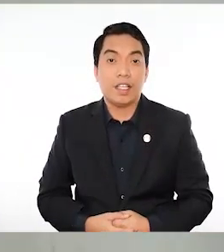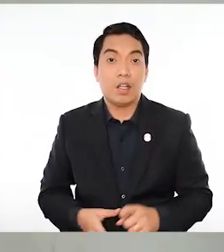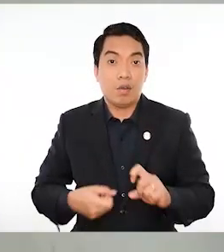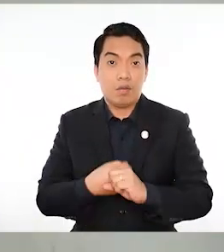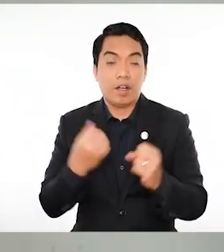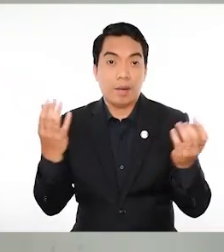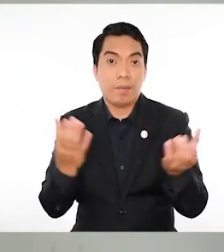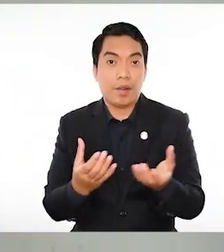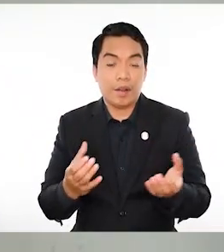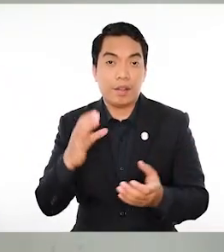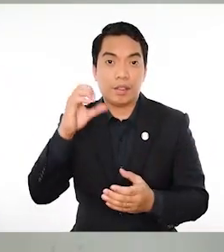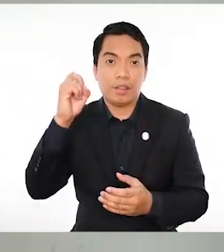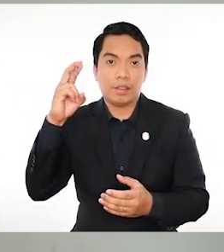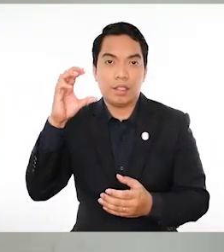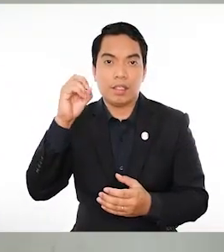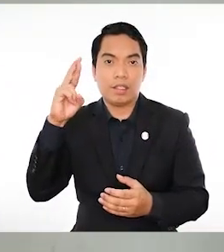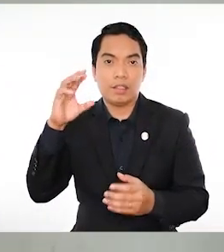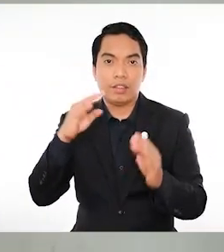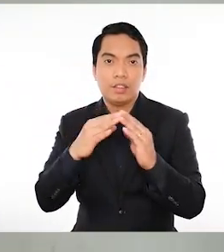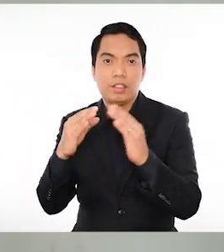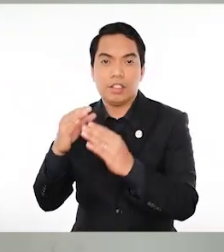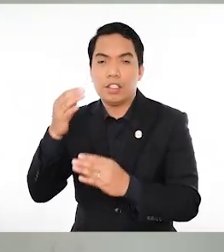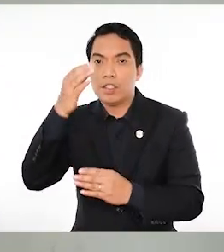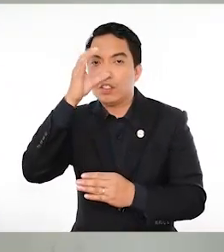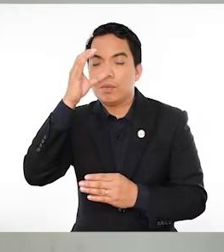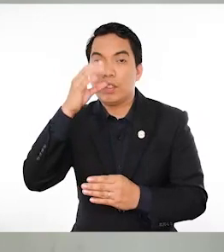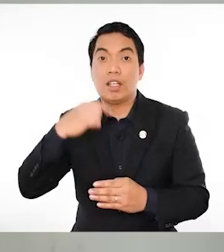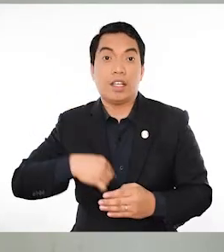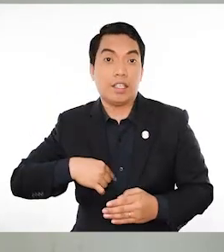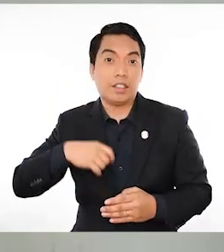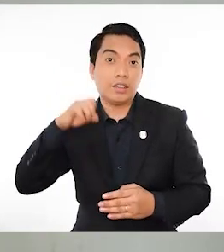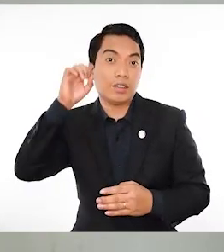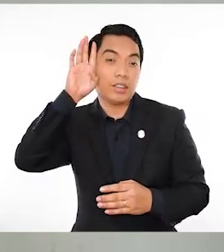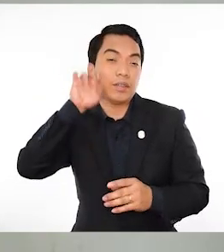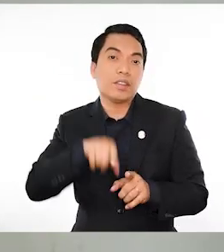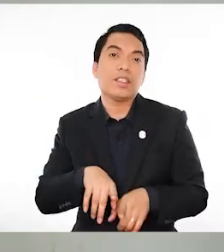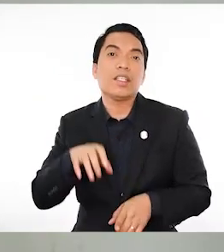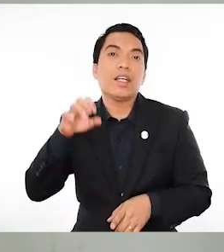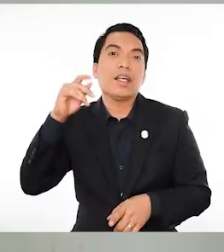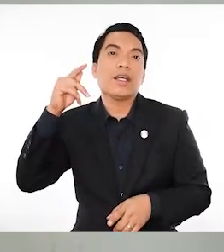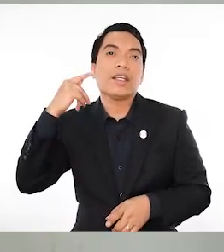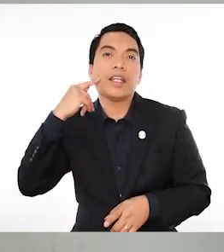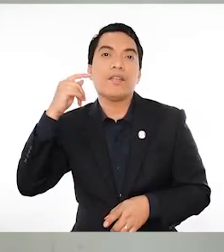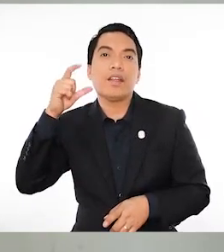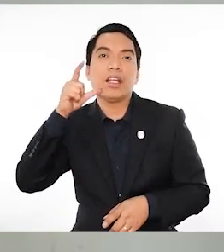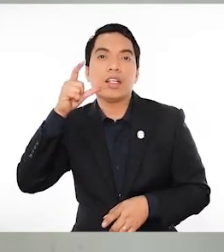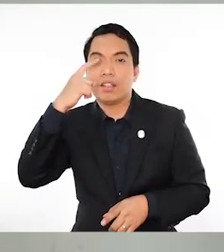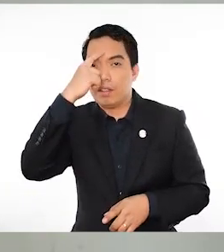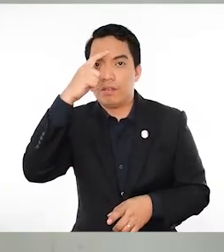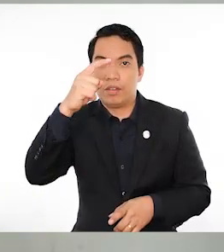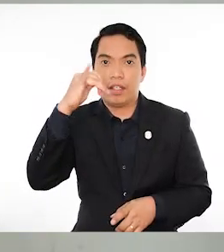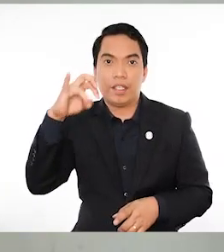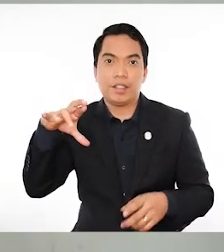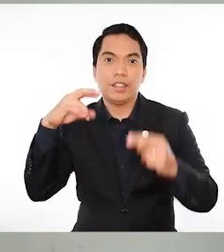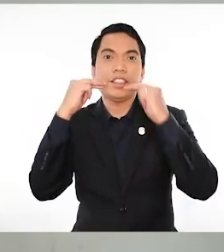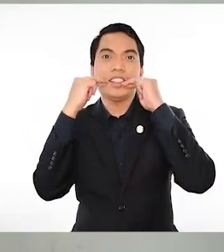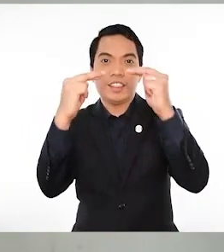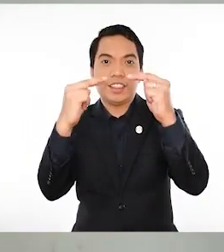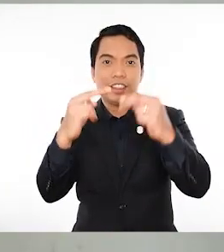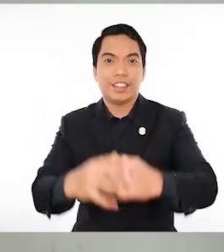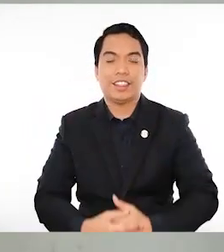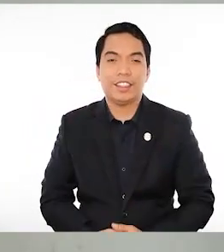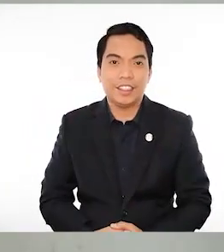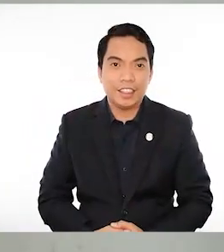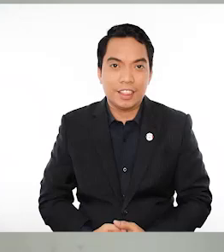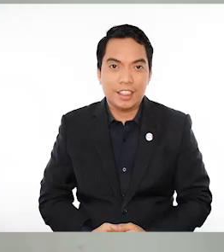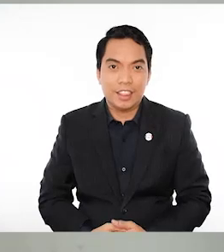Mula po dito sa Carcar City, Cebu, ako po si kapatid na Kenny May Largo para sa Iglesia ni Cristo News